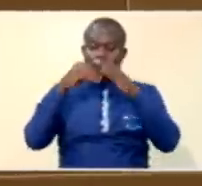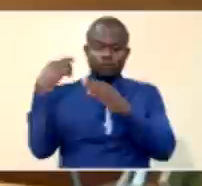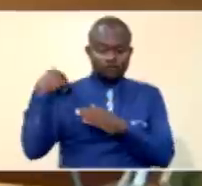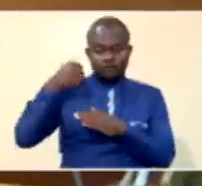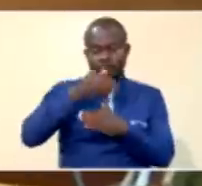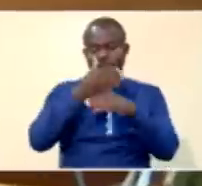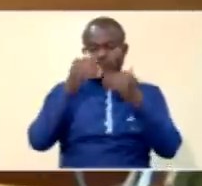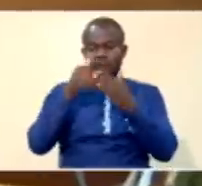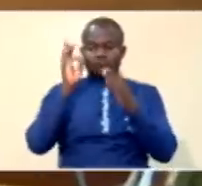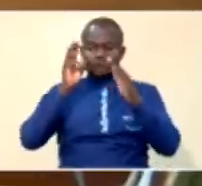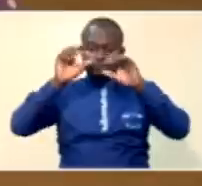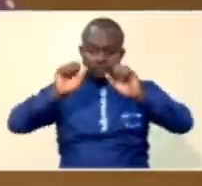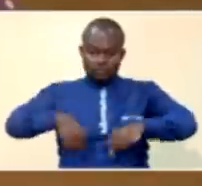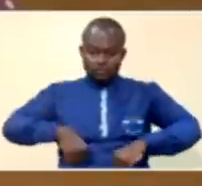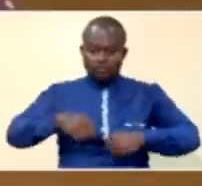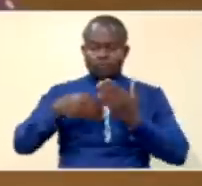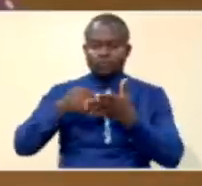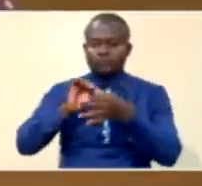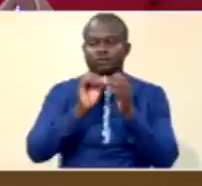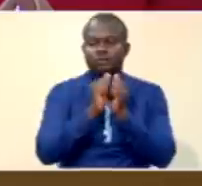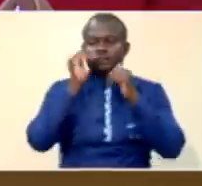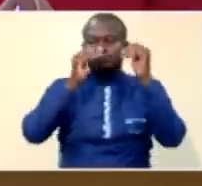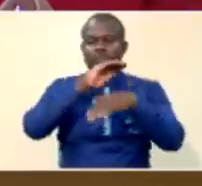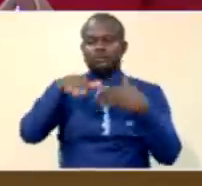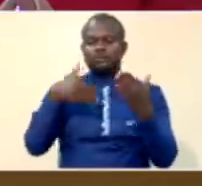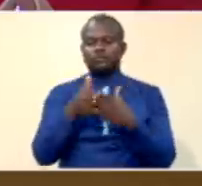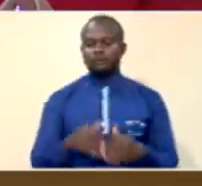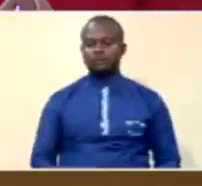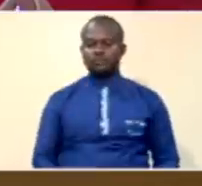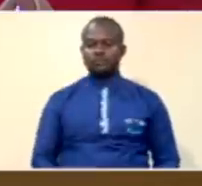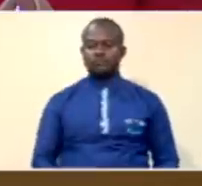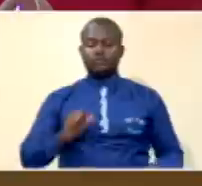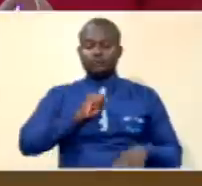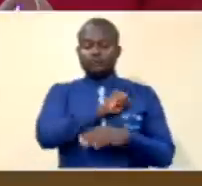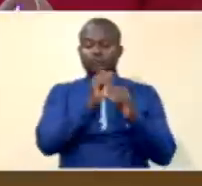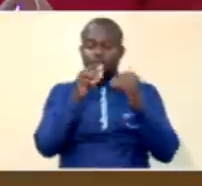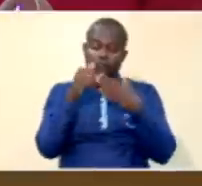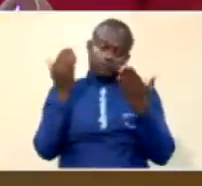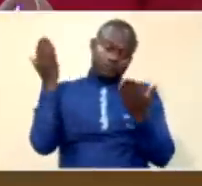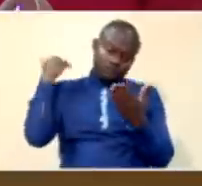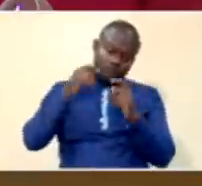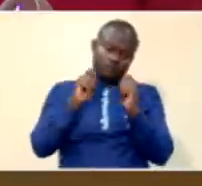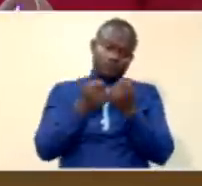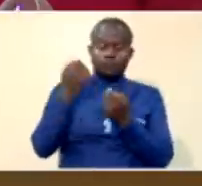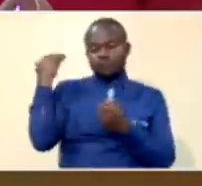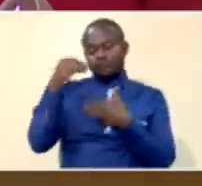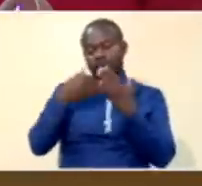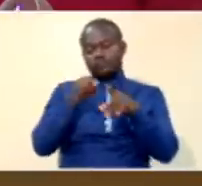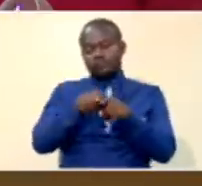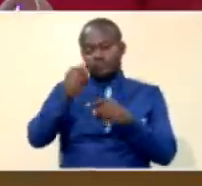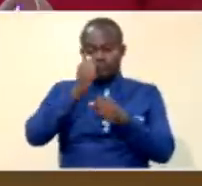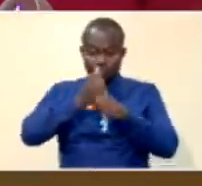Minisiteri zizashoboka uko bikwiye ku bufatanye bw'inzego zose. Sena yarangije manda ishize, nayo